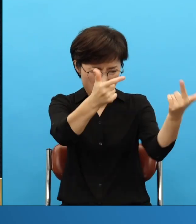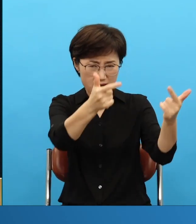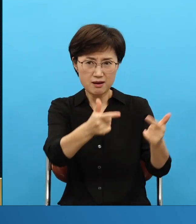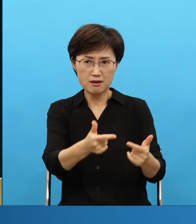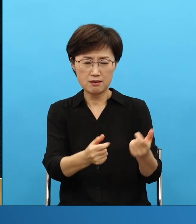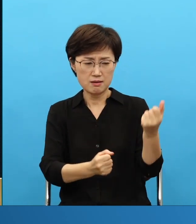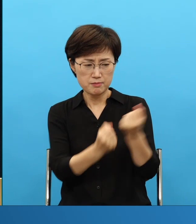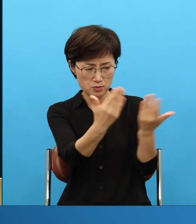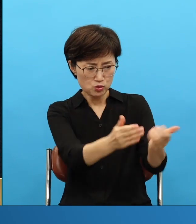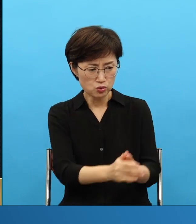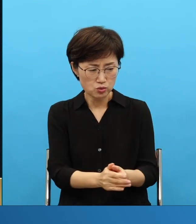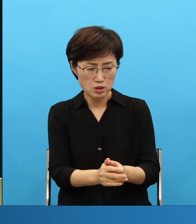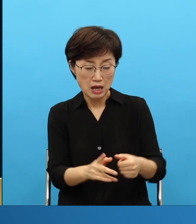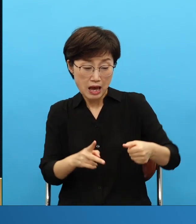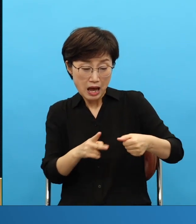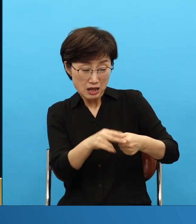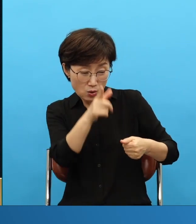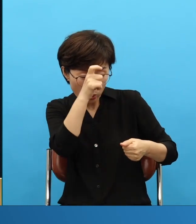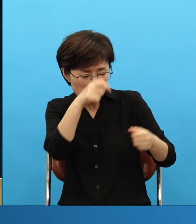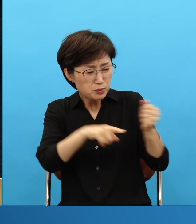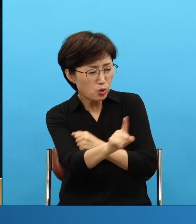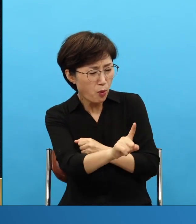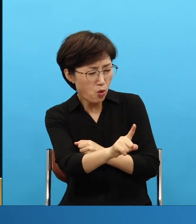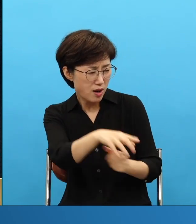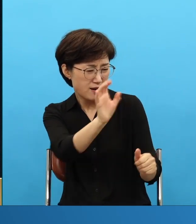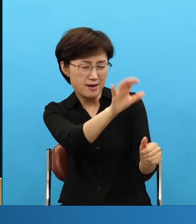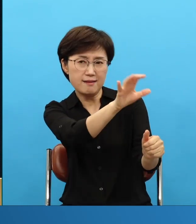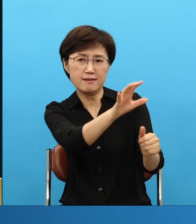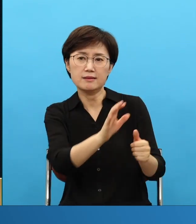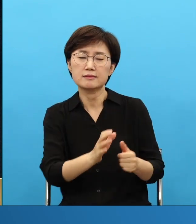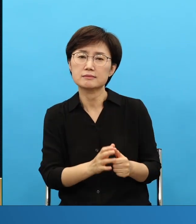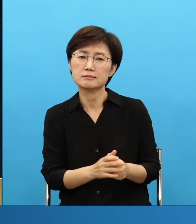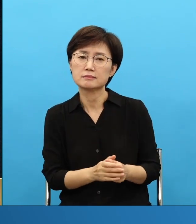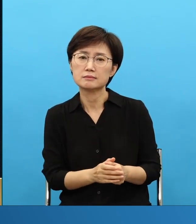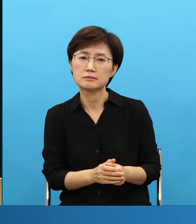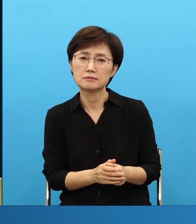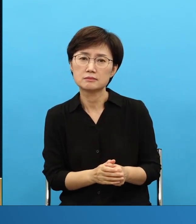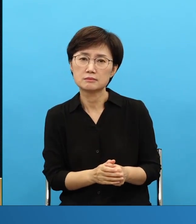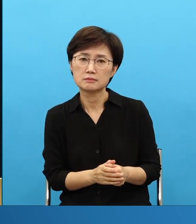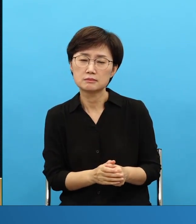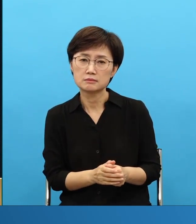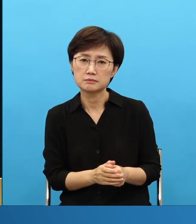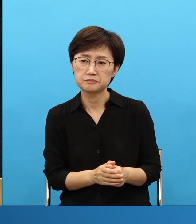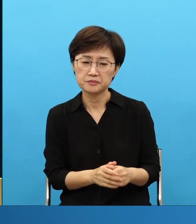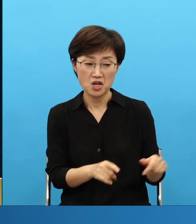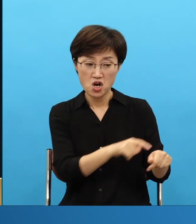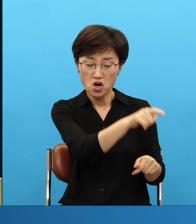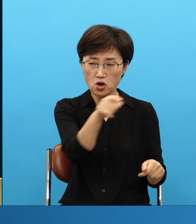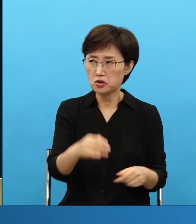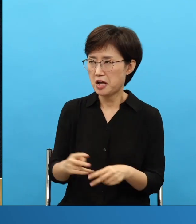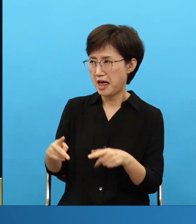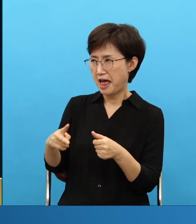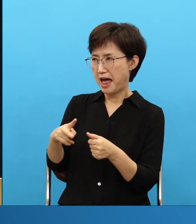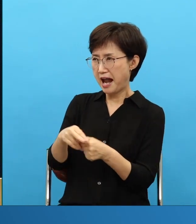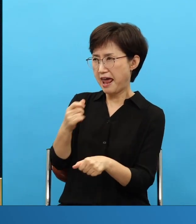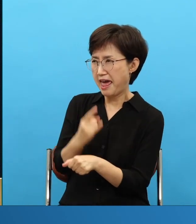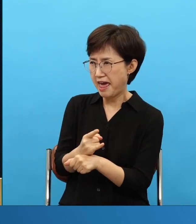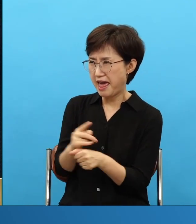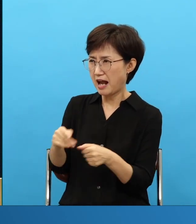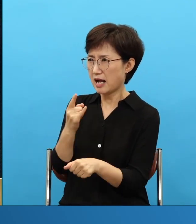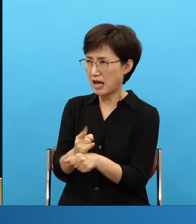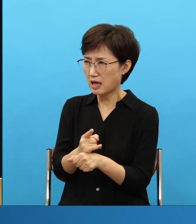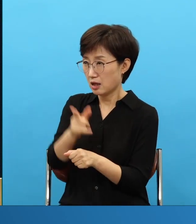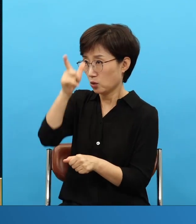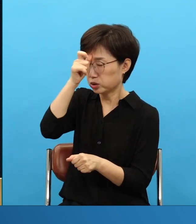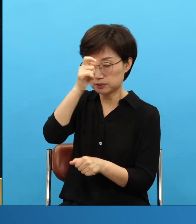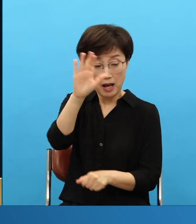us? 할례가 그렇게 뭐 그래 중요하냐? Why is the circumcision so important? 그걸 가지고 교회 막 말씀을 이렇게 하니까 이제 바울이 왜 이게 중요하냐? There's